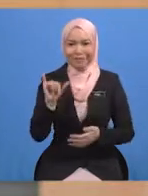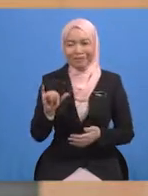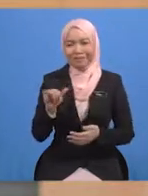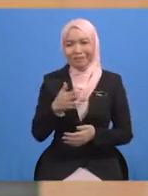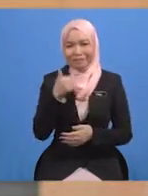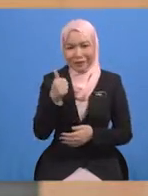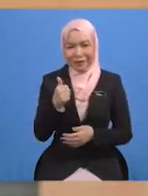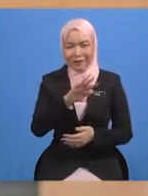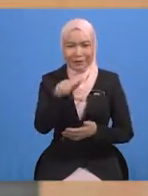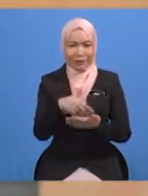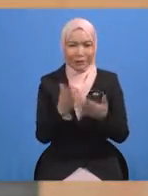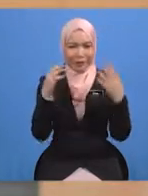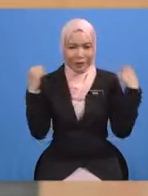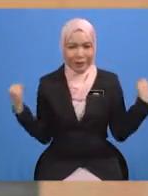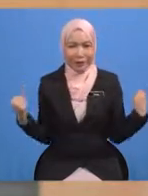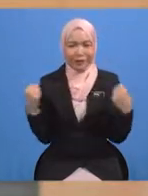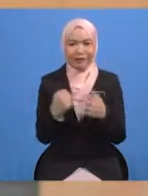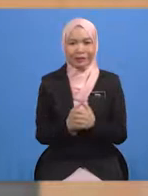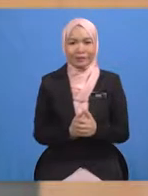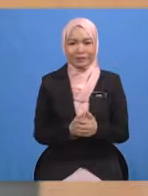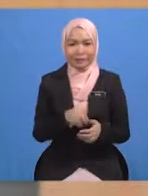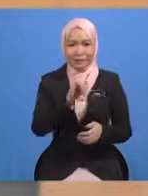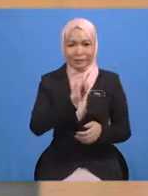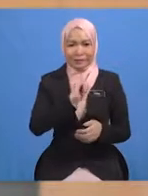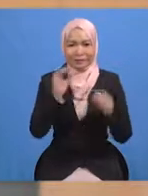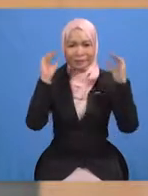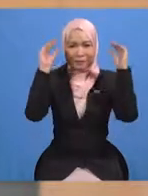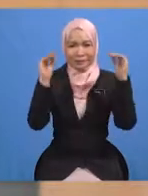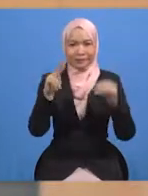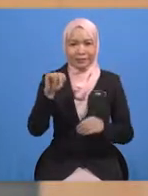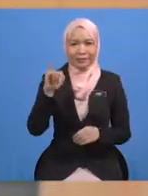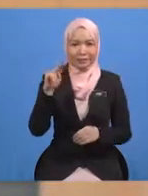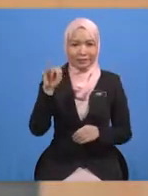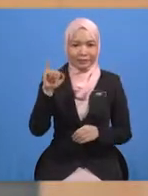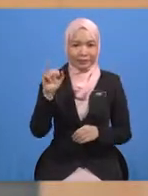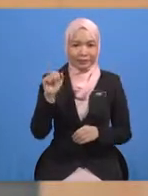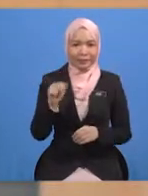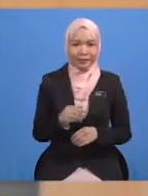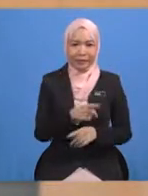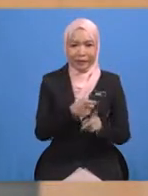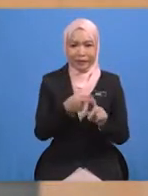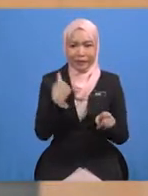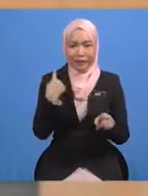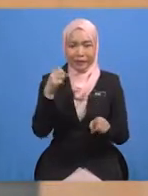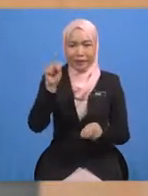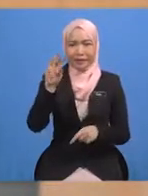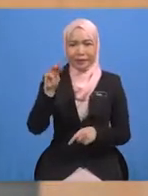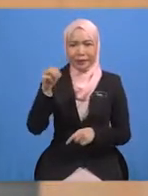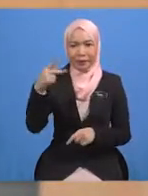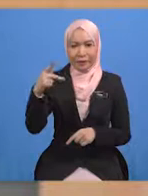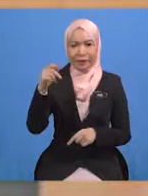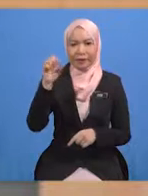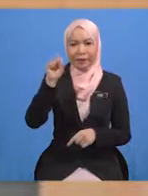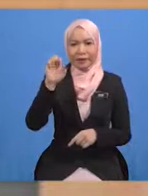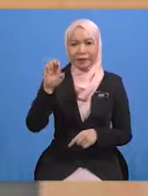bagus. Semuanya sihat belaka. Saya, Cikgu Nini dari SMK Bandar Baru Sentul akan membimbing